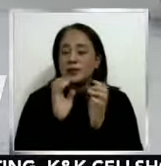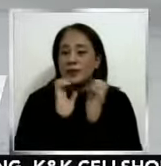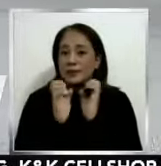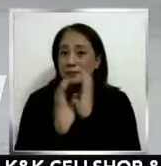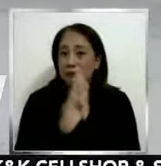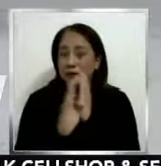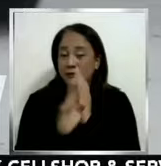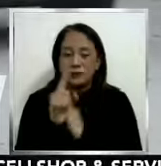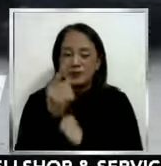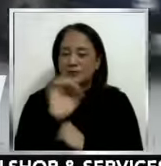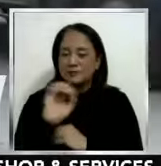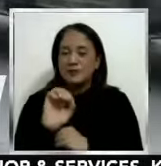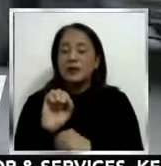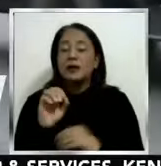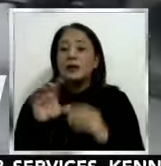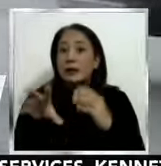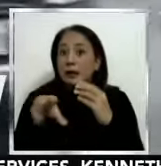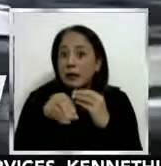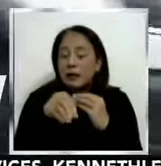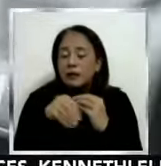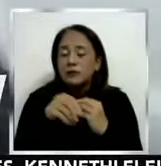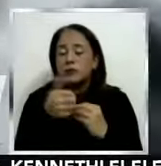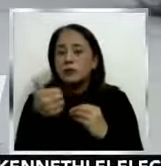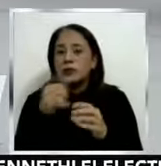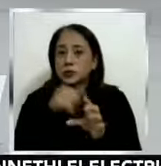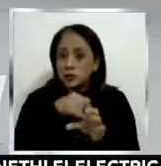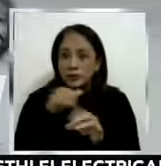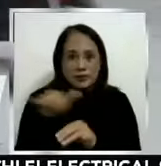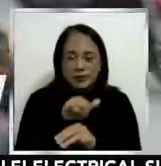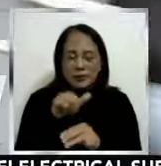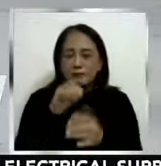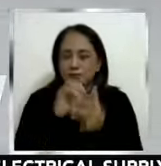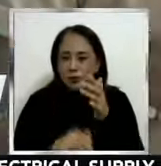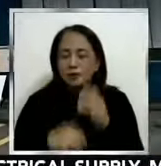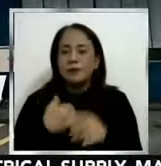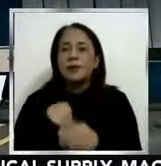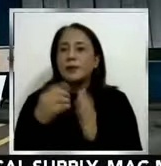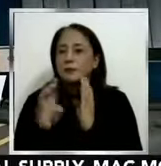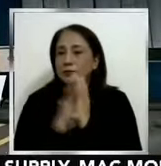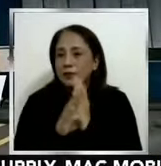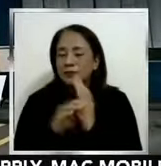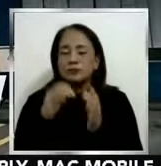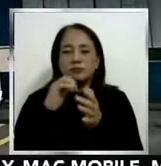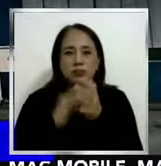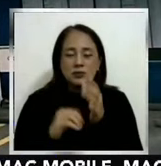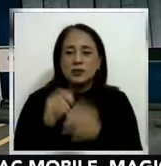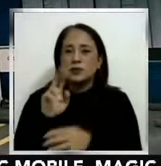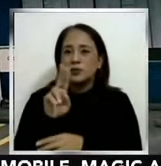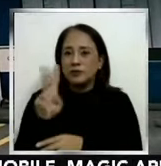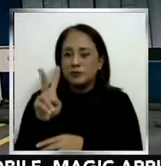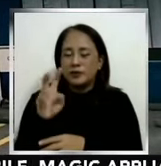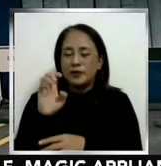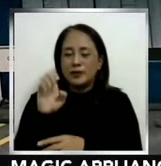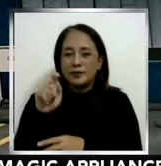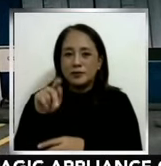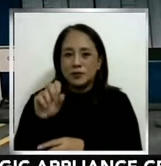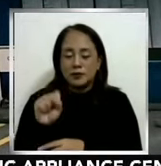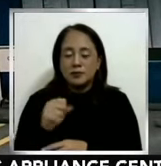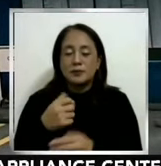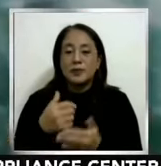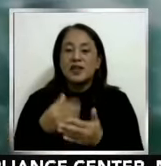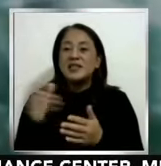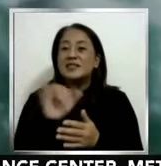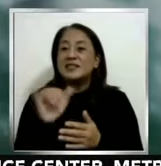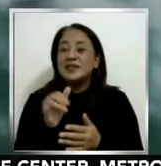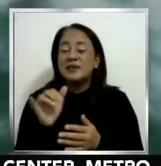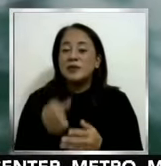na rin sa mga pamasahe sa jeep, bus at UV Express. Halaga ng pamasahe bago magkapandemya at bago